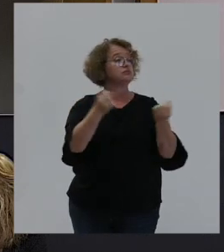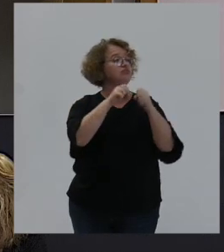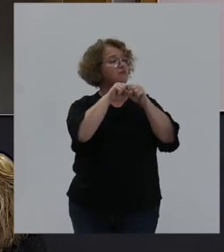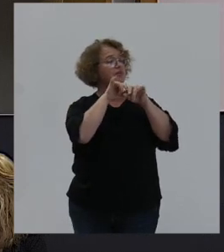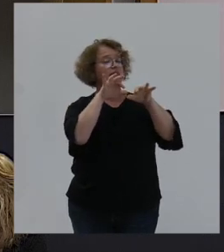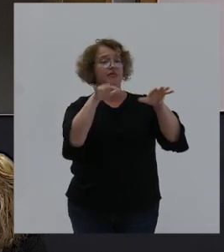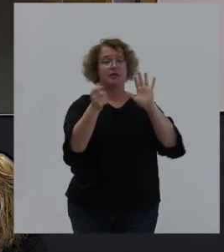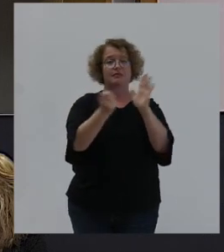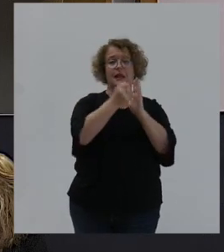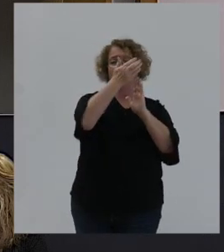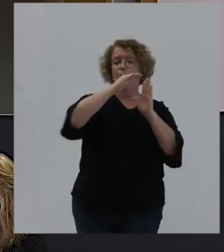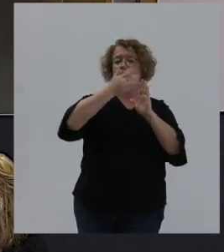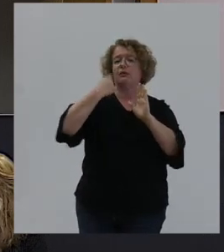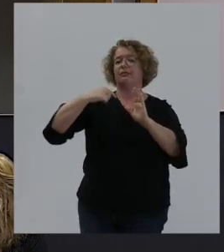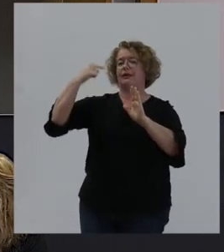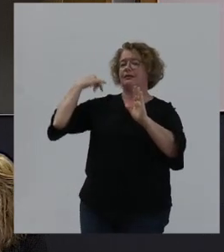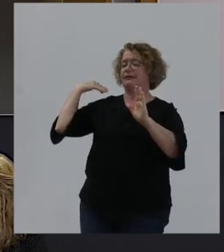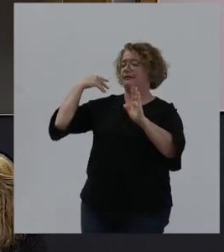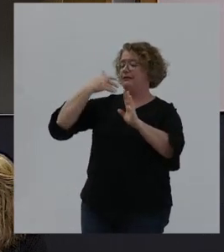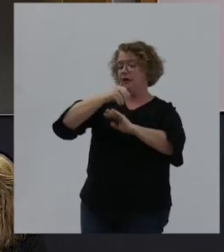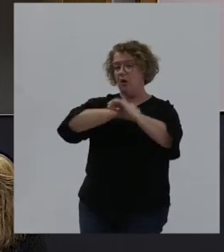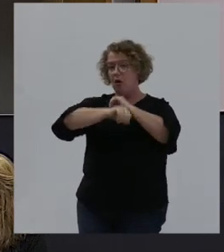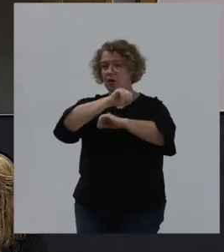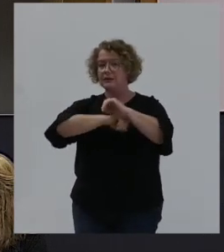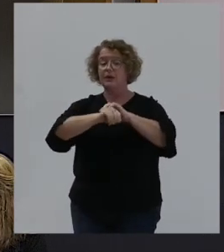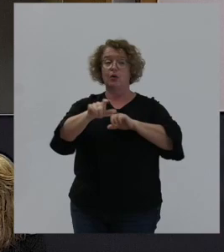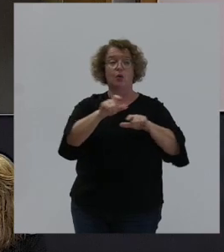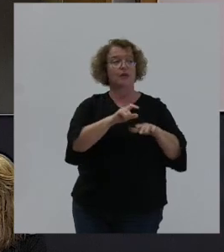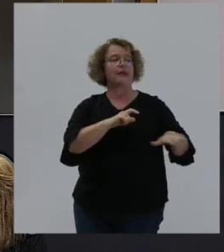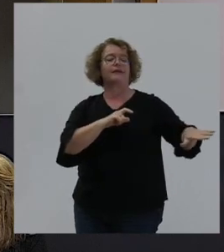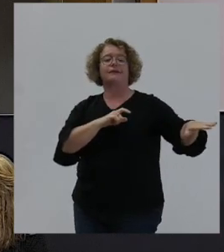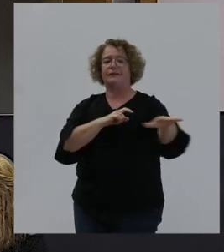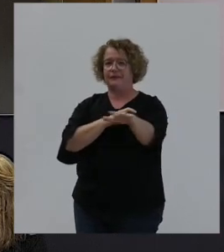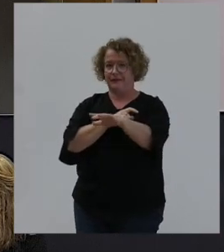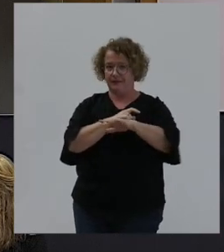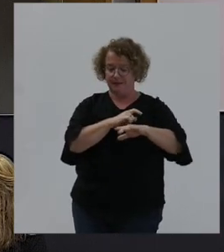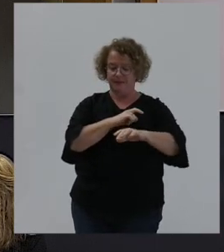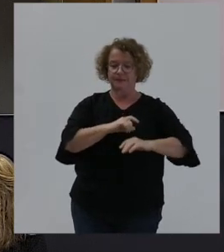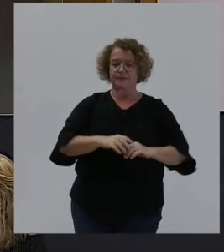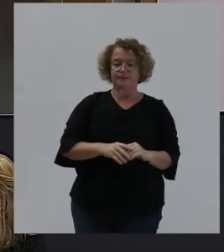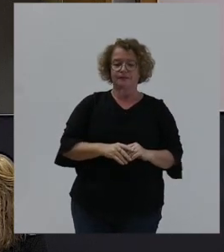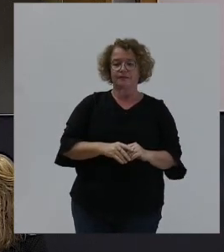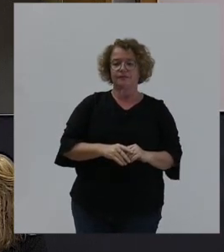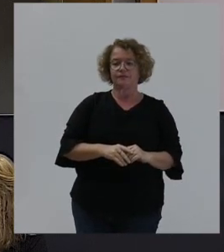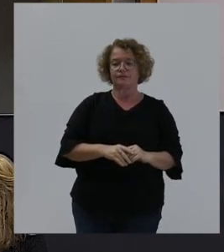depuis l'automne dernier par différents collègues notamment.